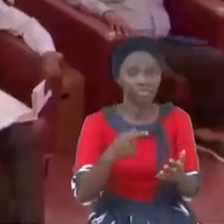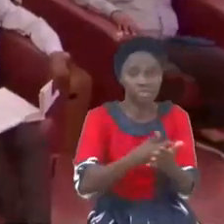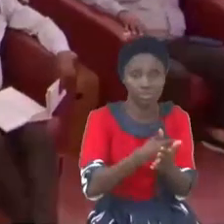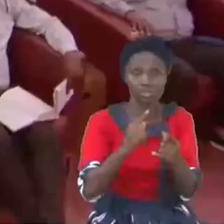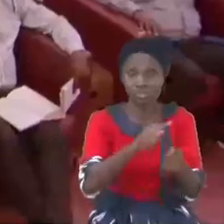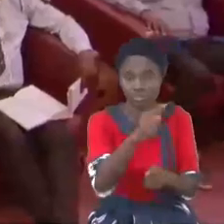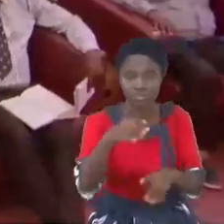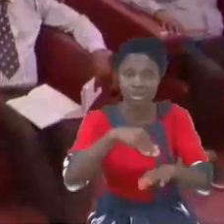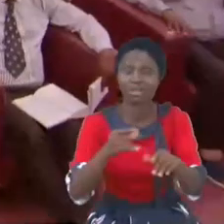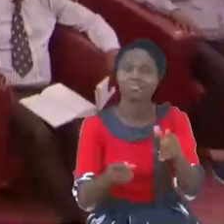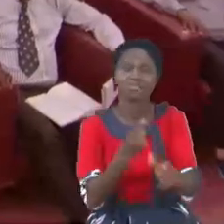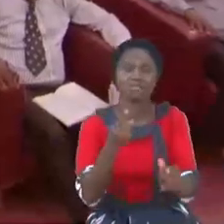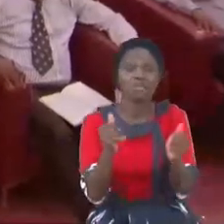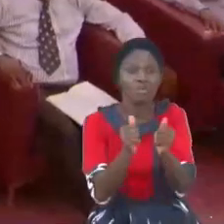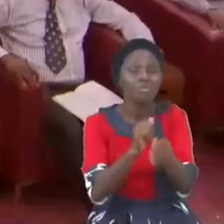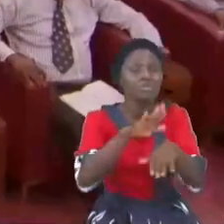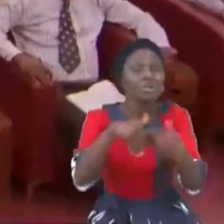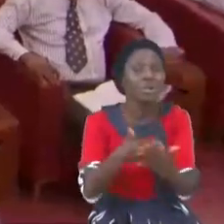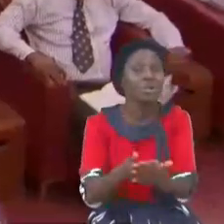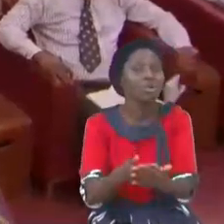la première fois avec tous ces défis.